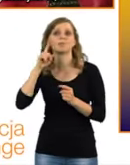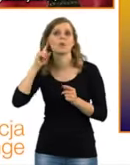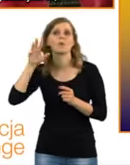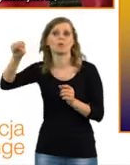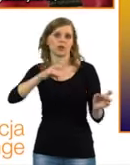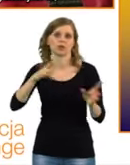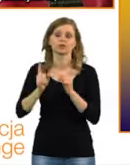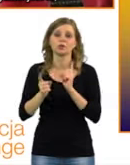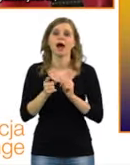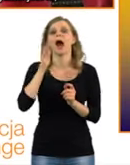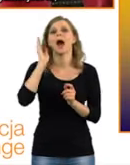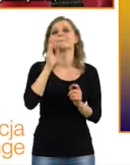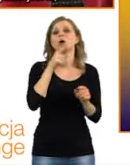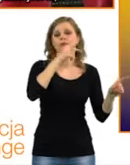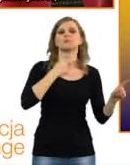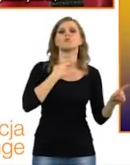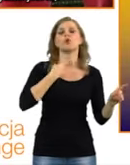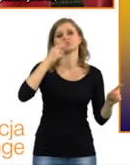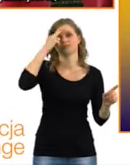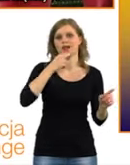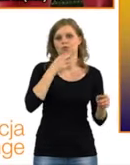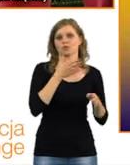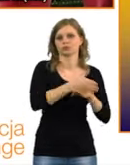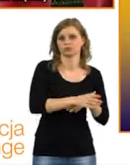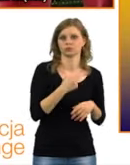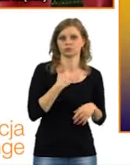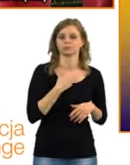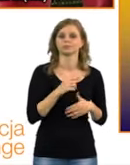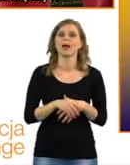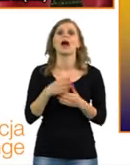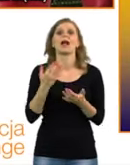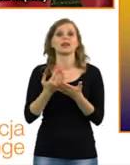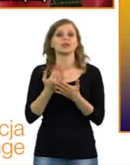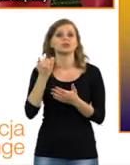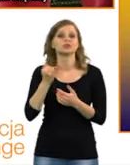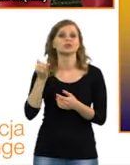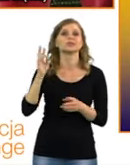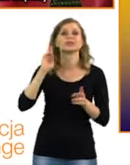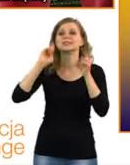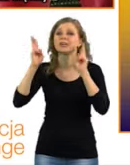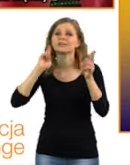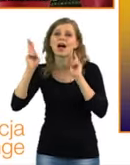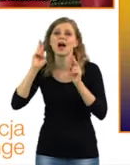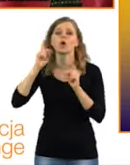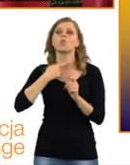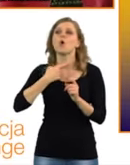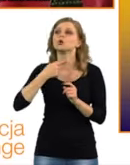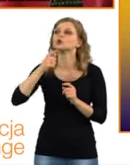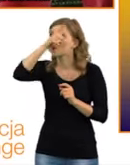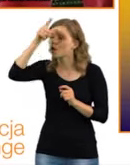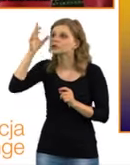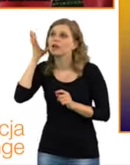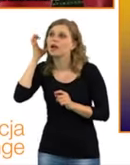taty. Charakterystyczne jest to, że niemowlęta wsłuchują się w głos ludzki chętniej niż